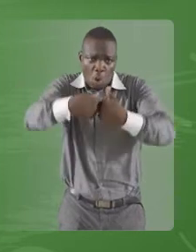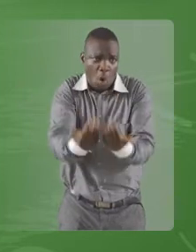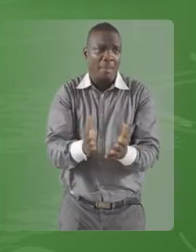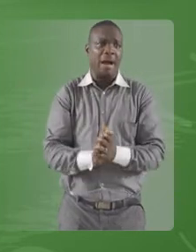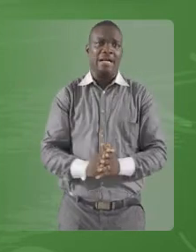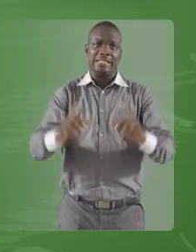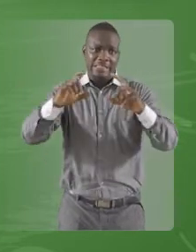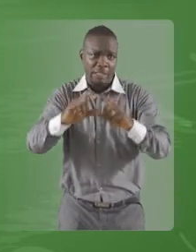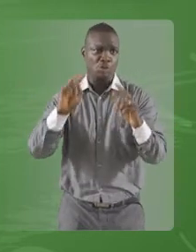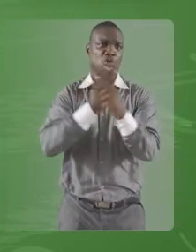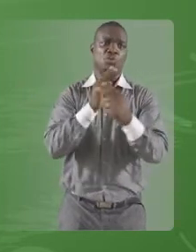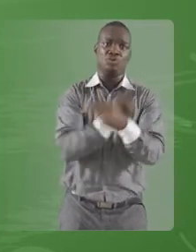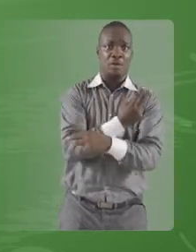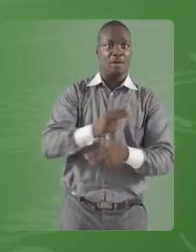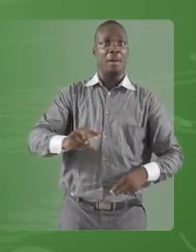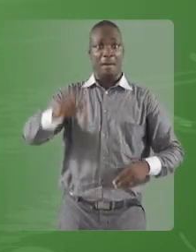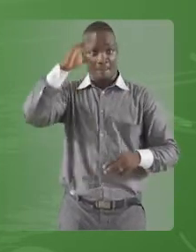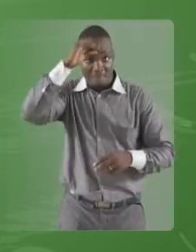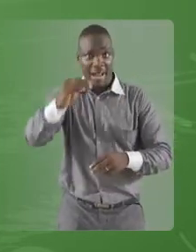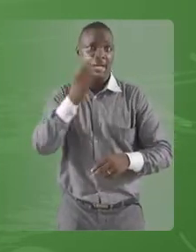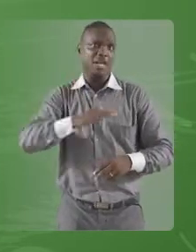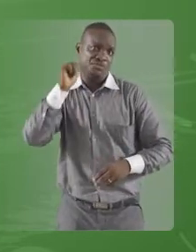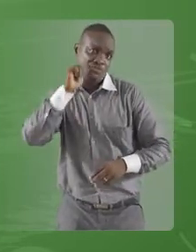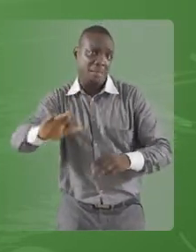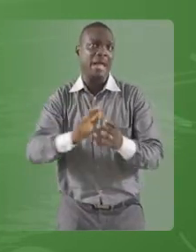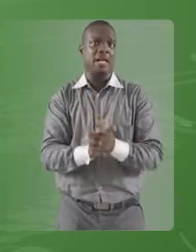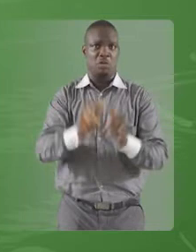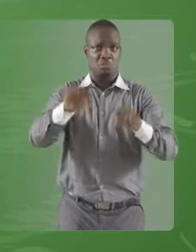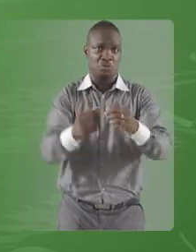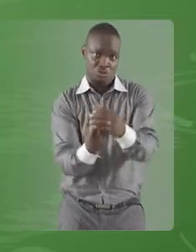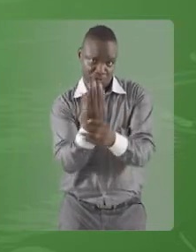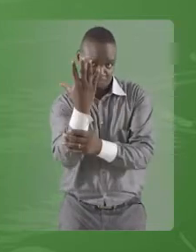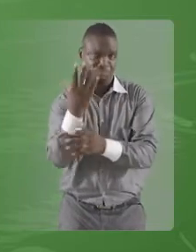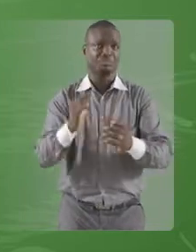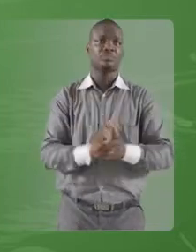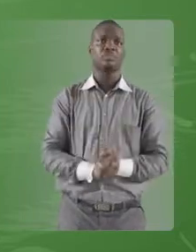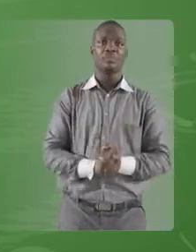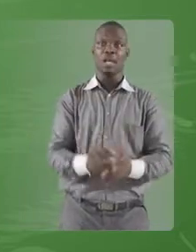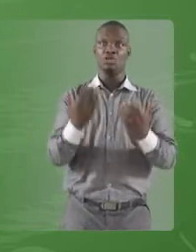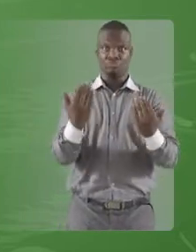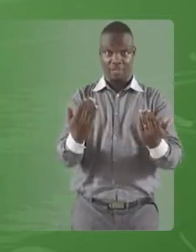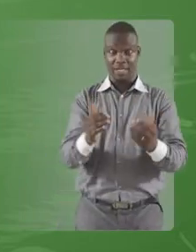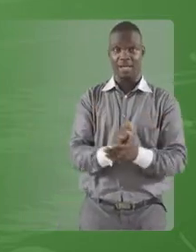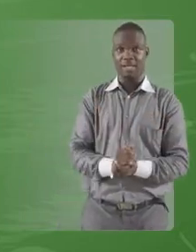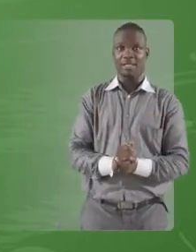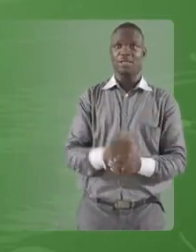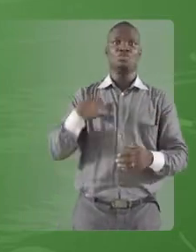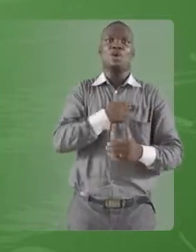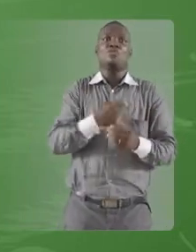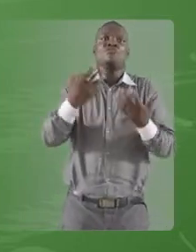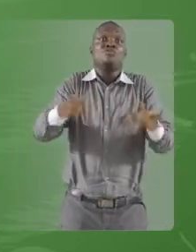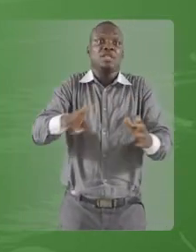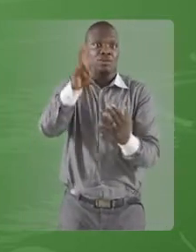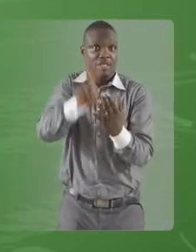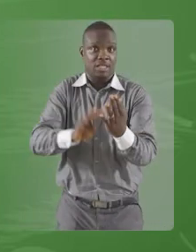de la formation des graines. À partir du test lu, quel est le constat qui est fait? Alors le constat est